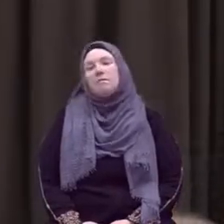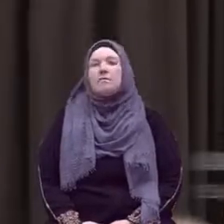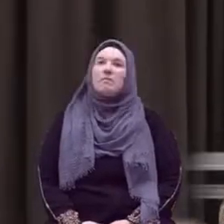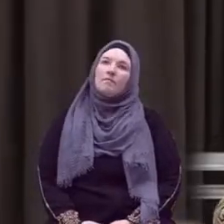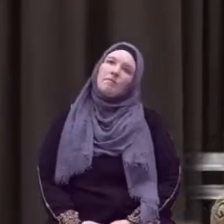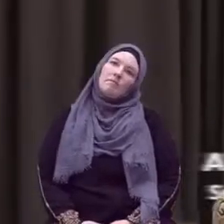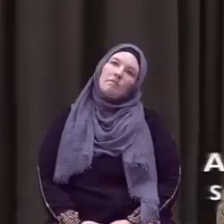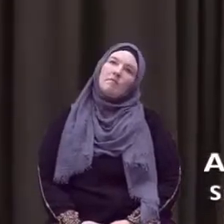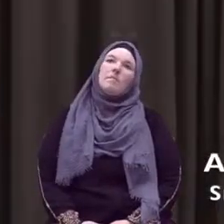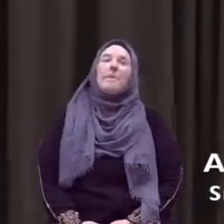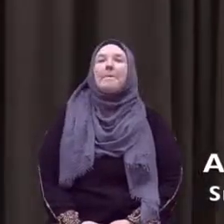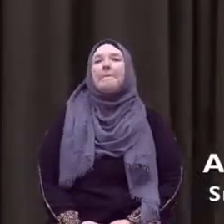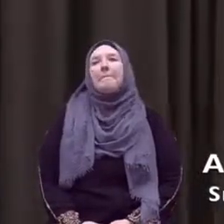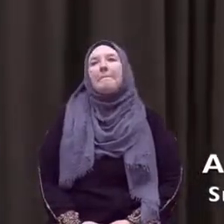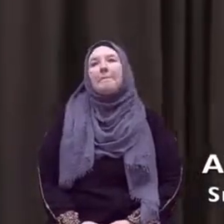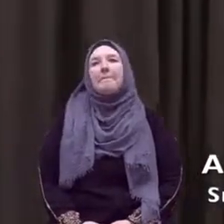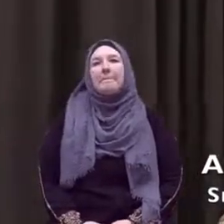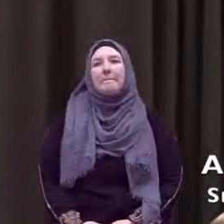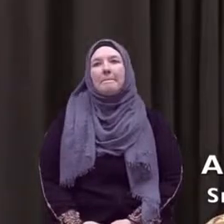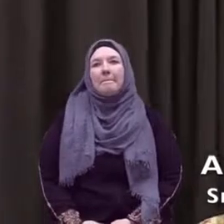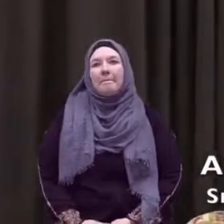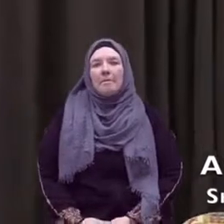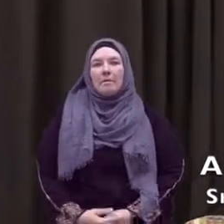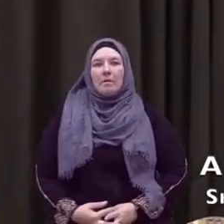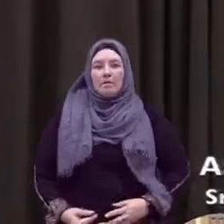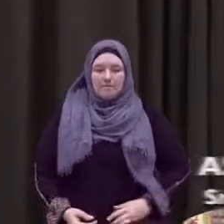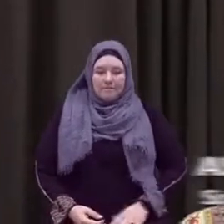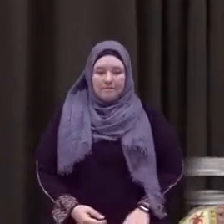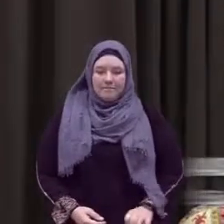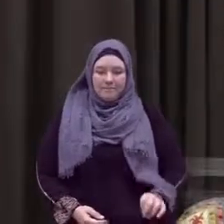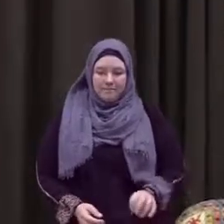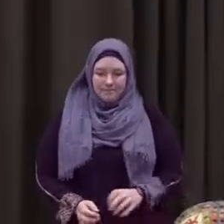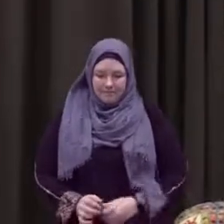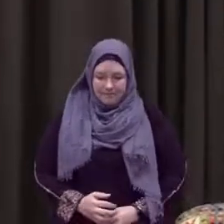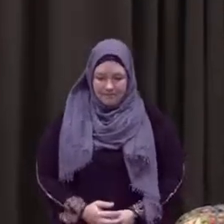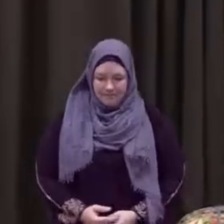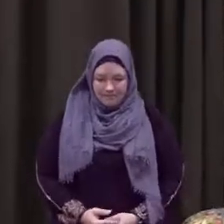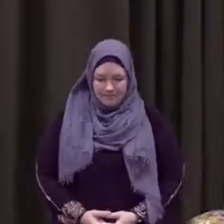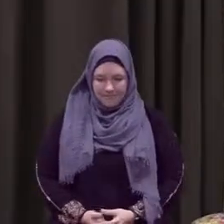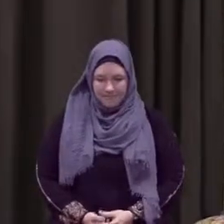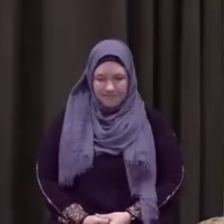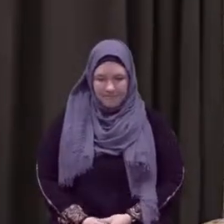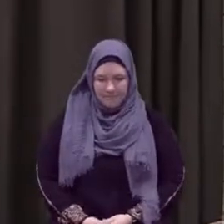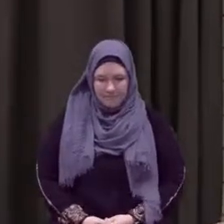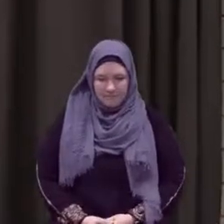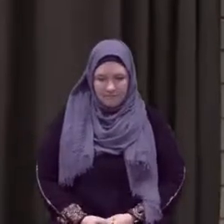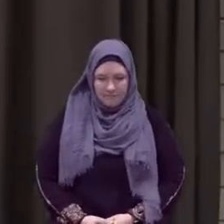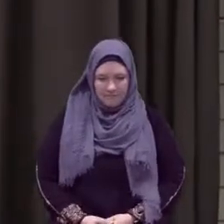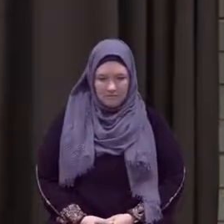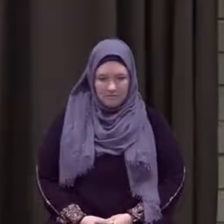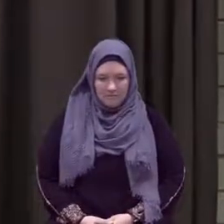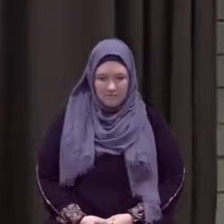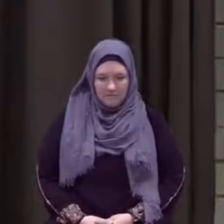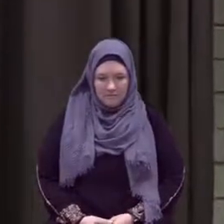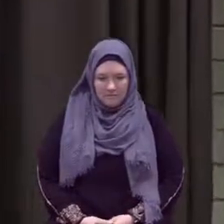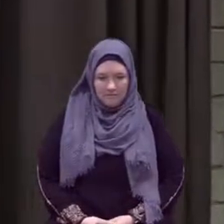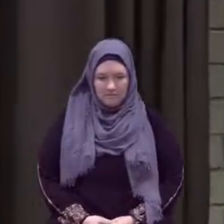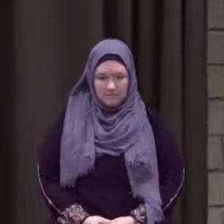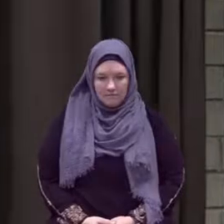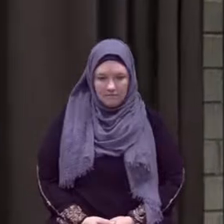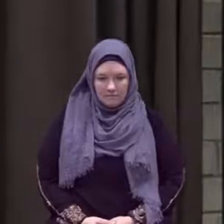ورسوله وصفوته من خلقه وحبيبه، قد بلغ الرسالة وأدى الأمانة ونصح